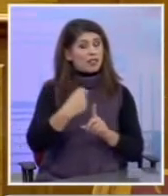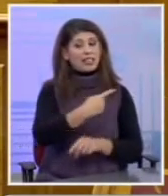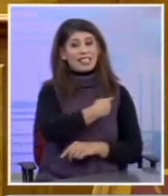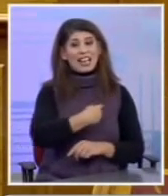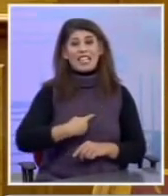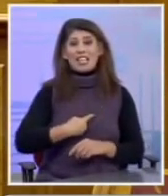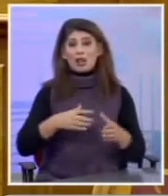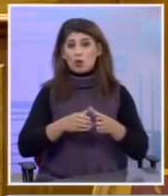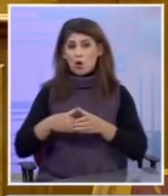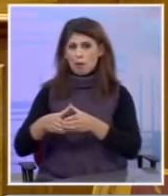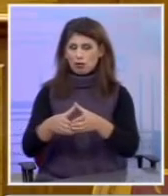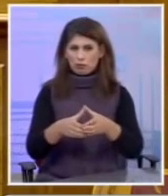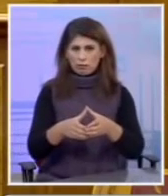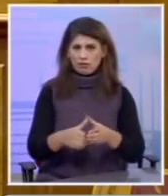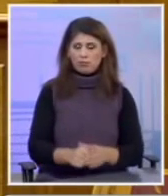του κόμματος.